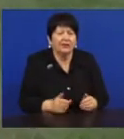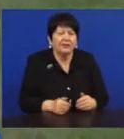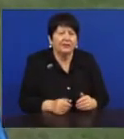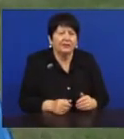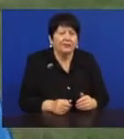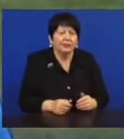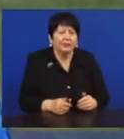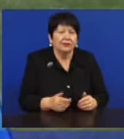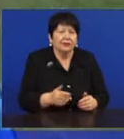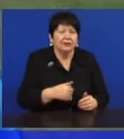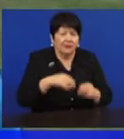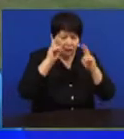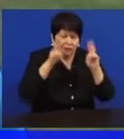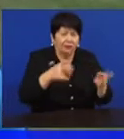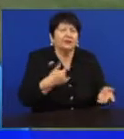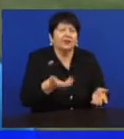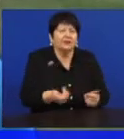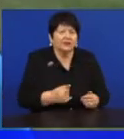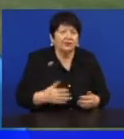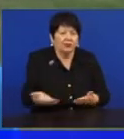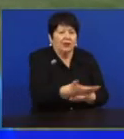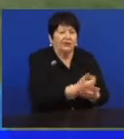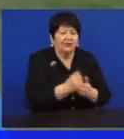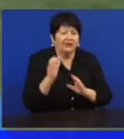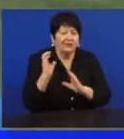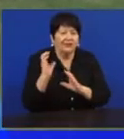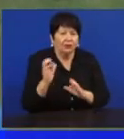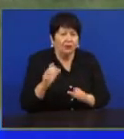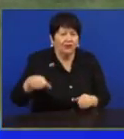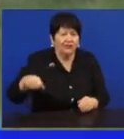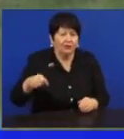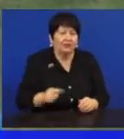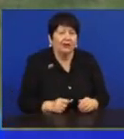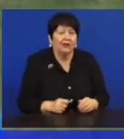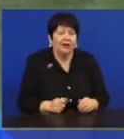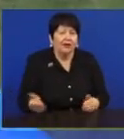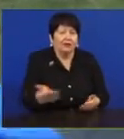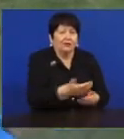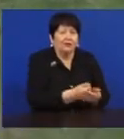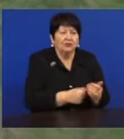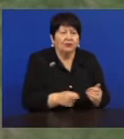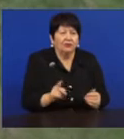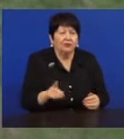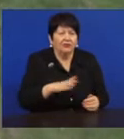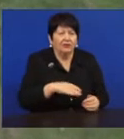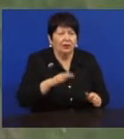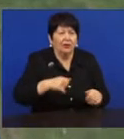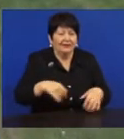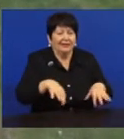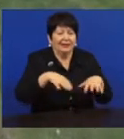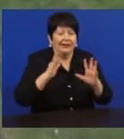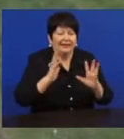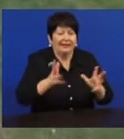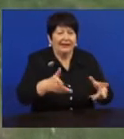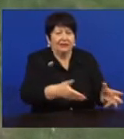acasă? Eu nu știu unde el ajunge, dar aici noi îl strângem în sacoșe și colectăm acolo unde va fi luat de